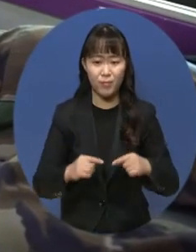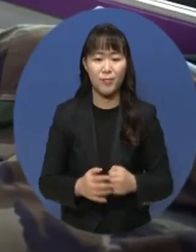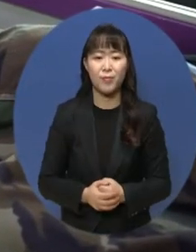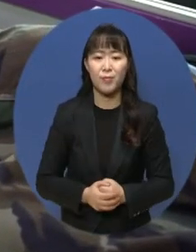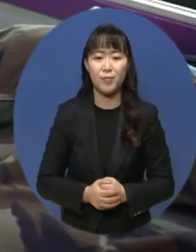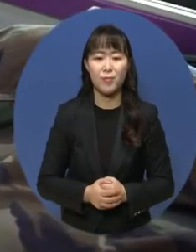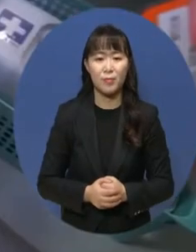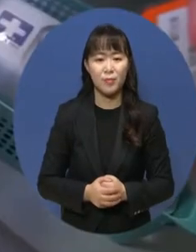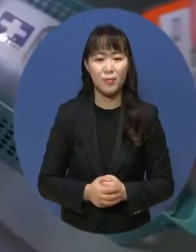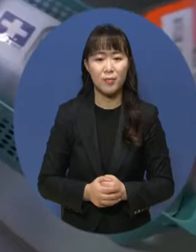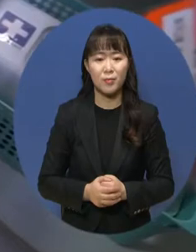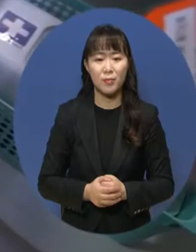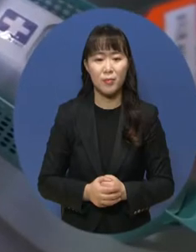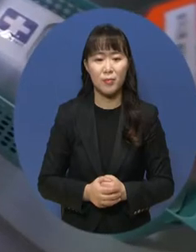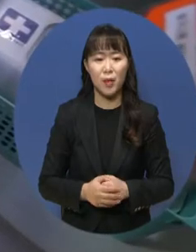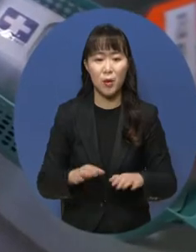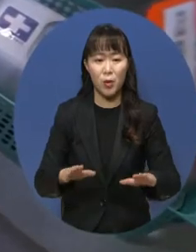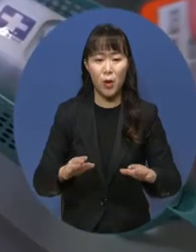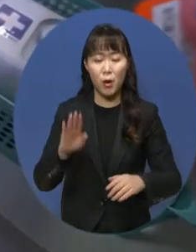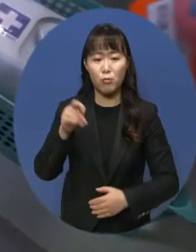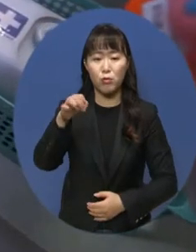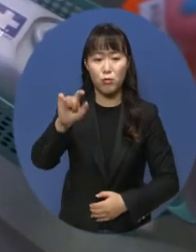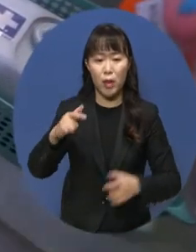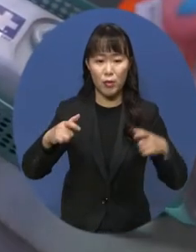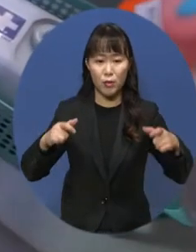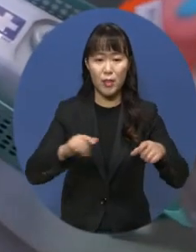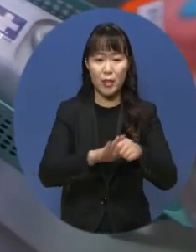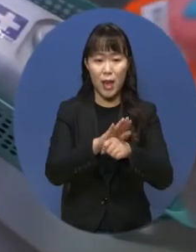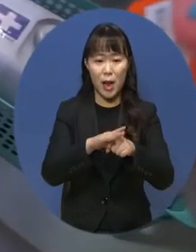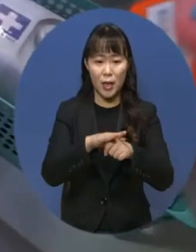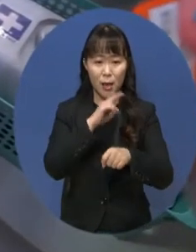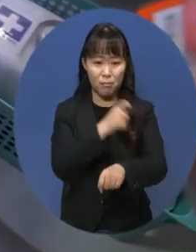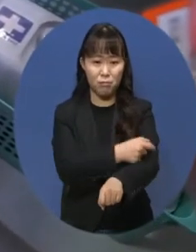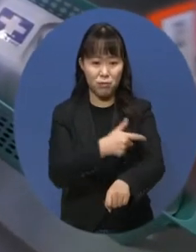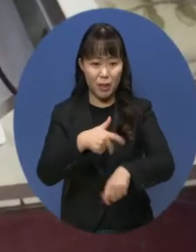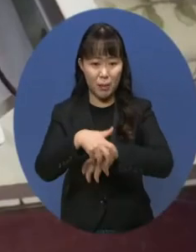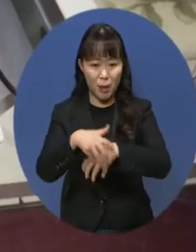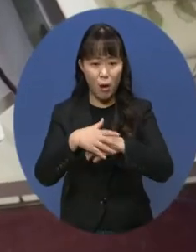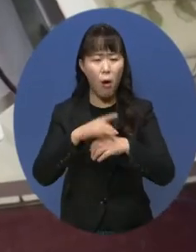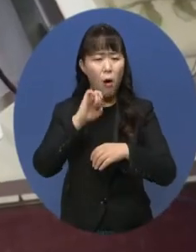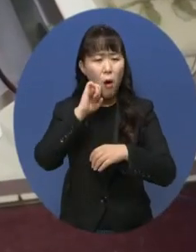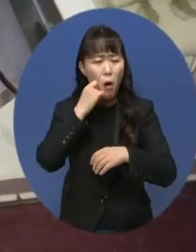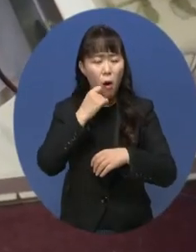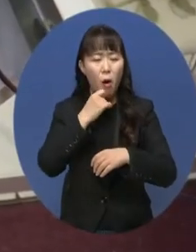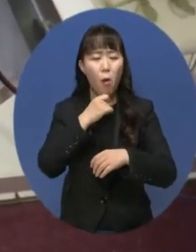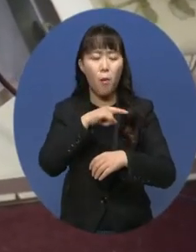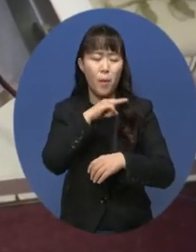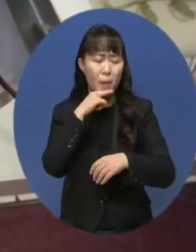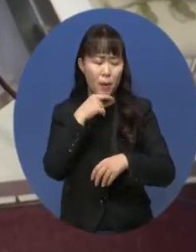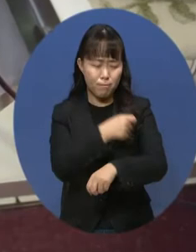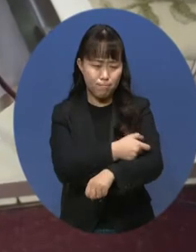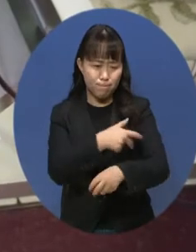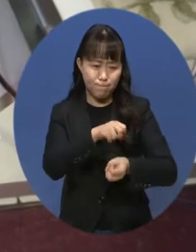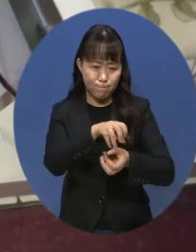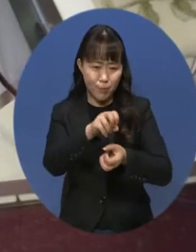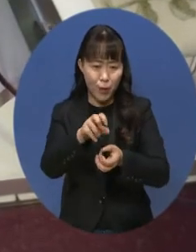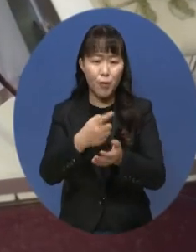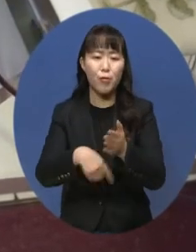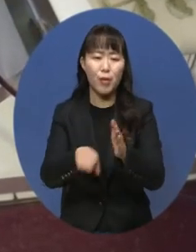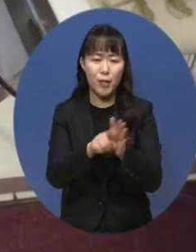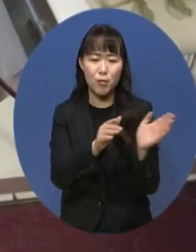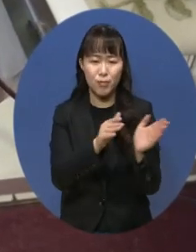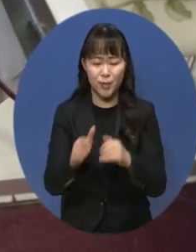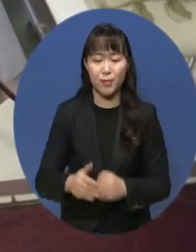동참해줬습니다. 이번 부안군의 사랑의 헌혈 캠페인은 어려운 혈액 수급에 박차를 가하기 위해 마련된